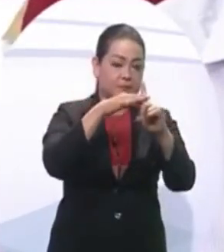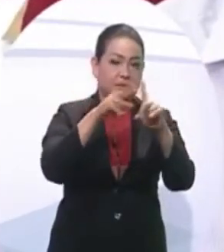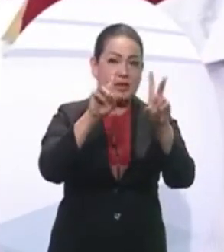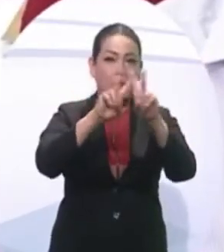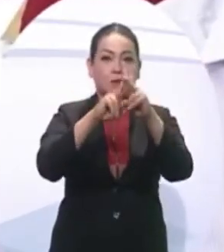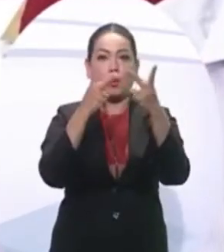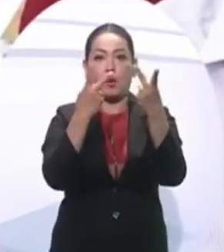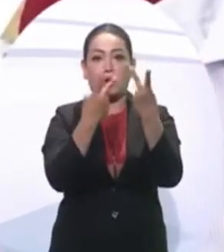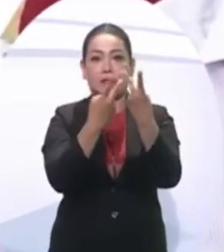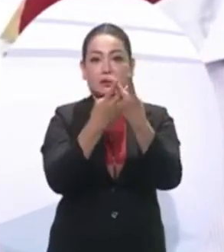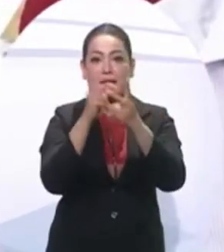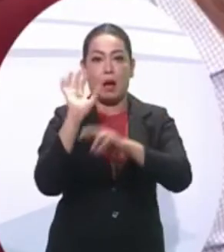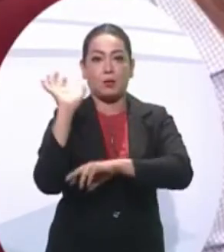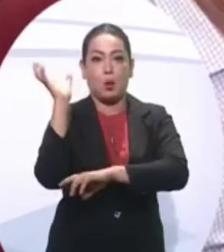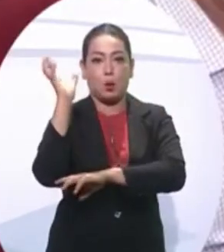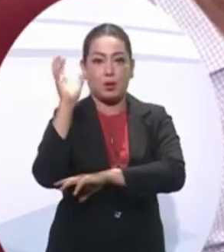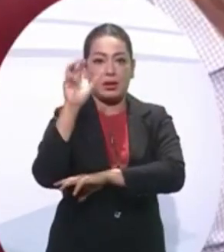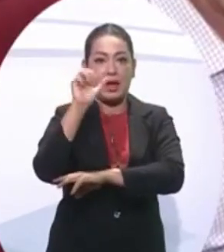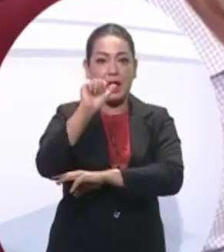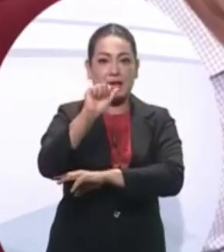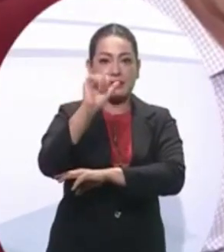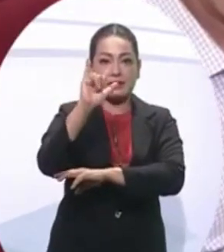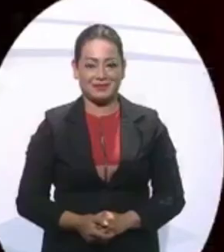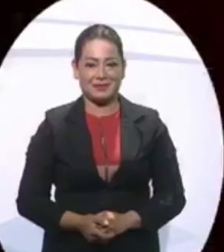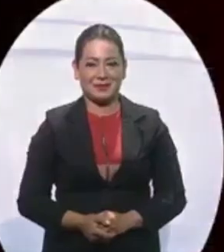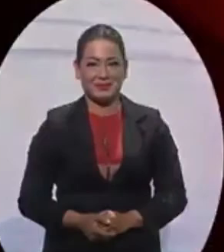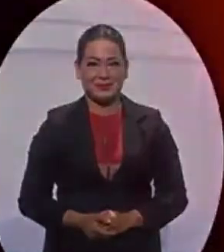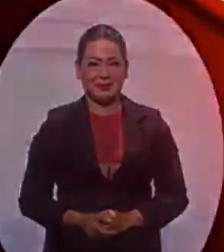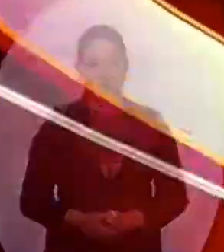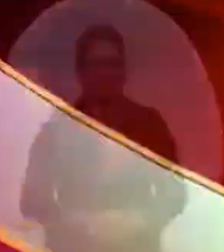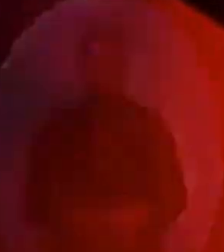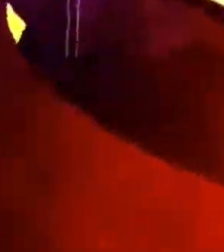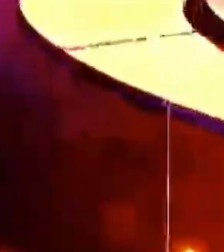năm 2025 sẽ tham gia vào scopus